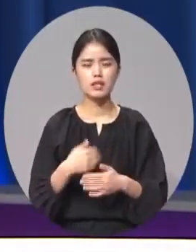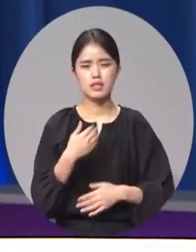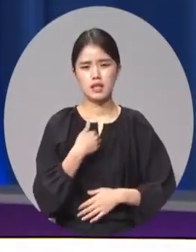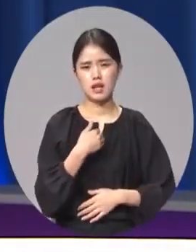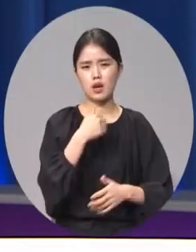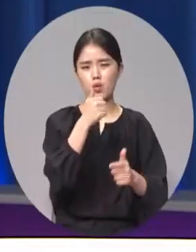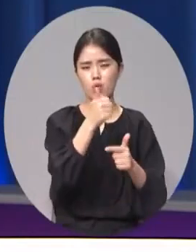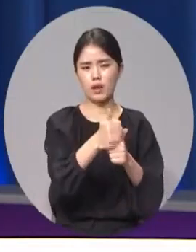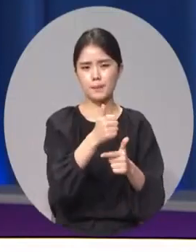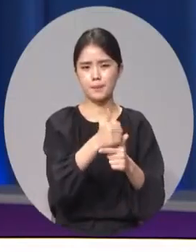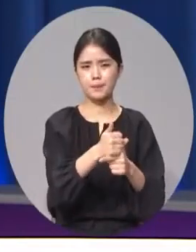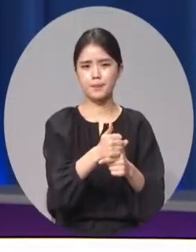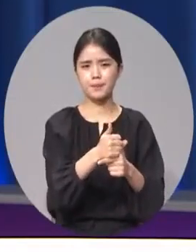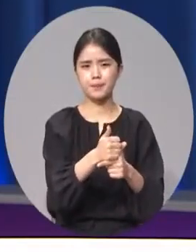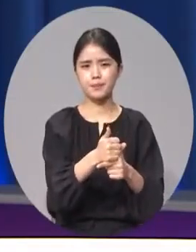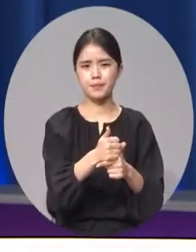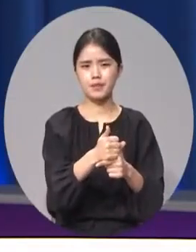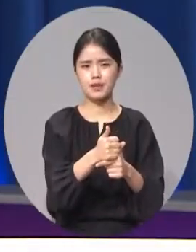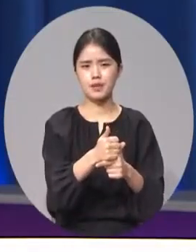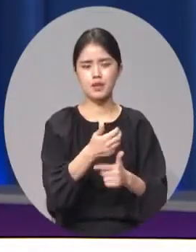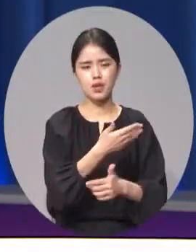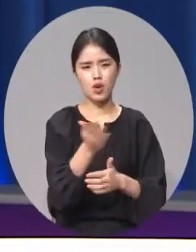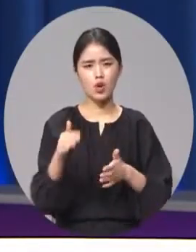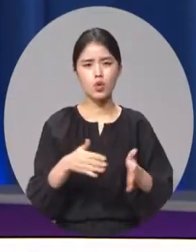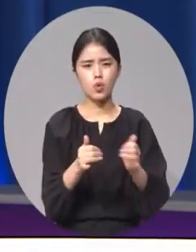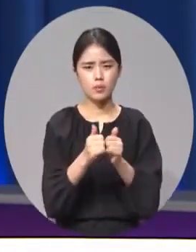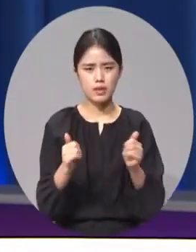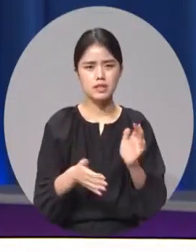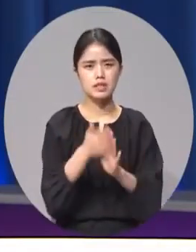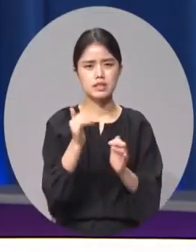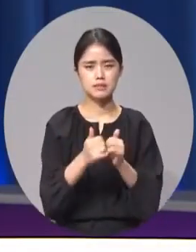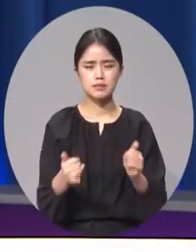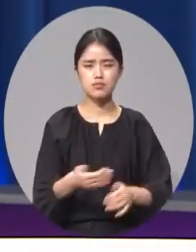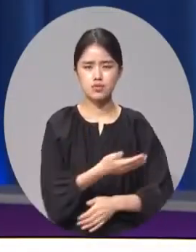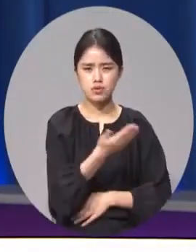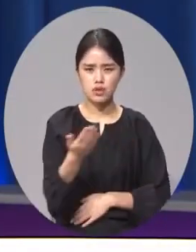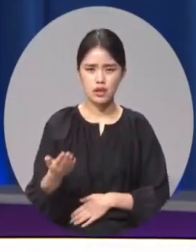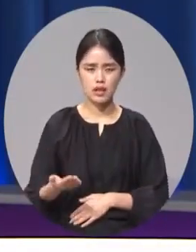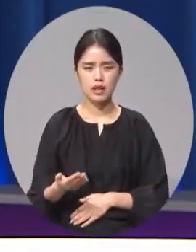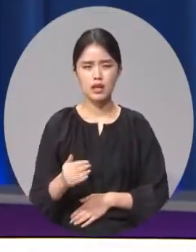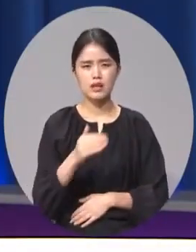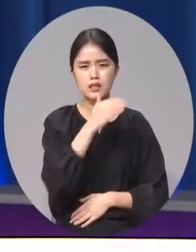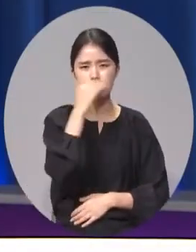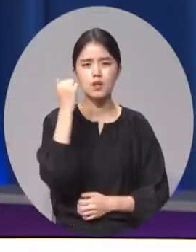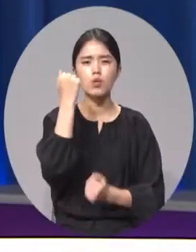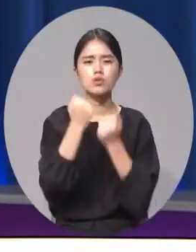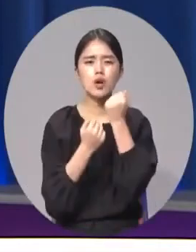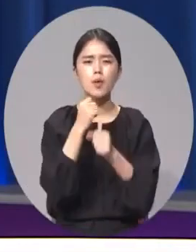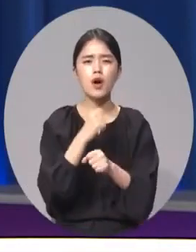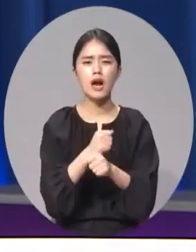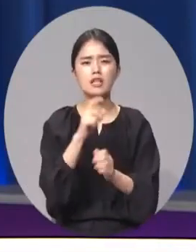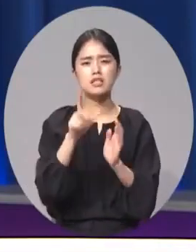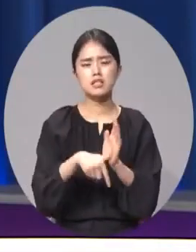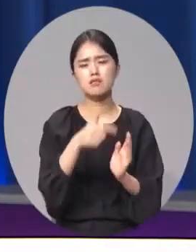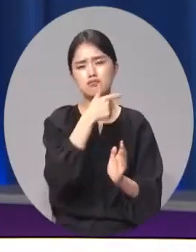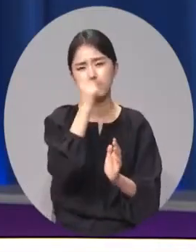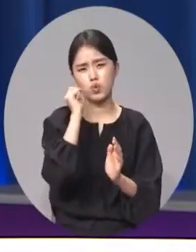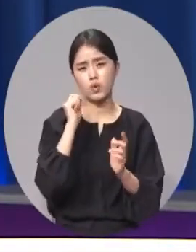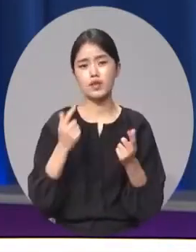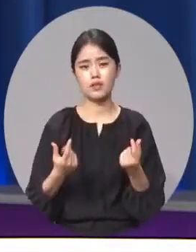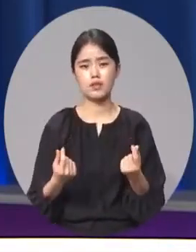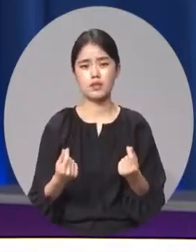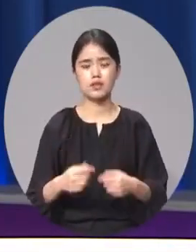어 히어로 도민 분들 시민 분들께 제대로 설명을 할 시간이 부족해 썻던 것